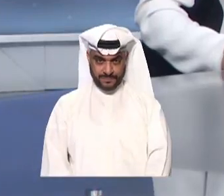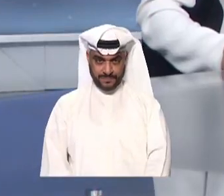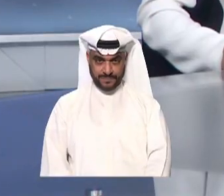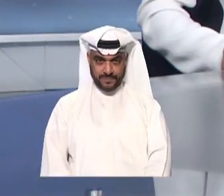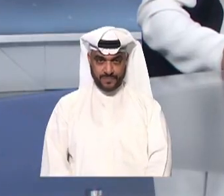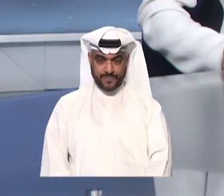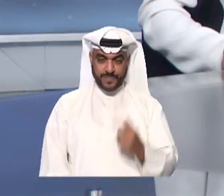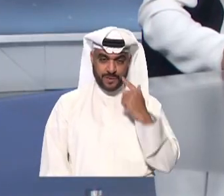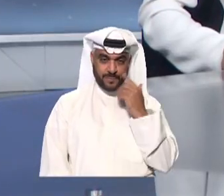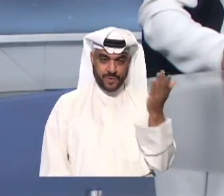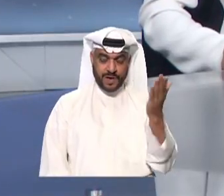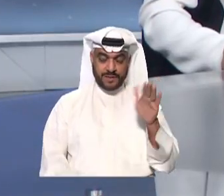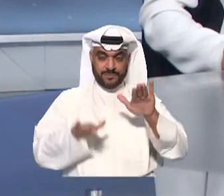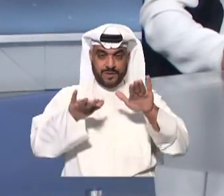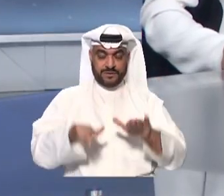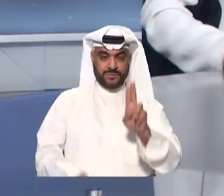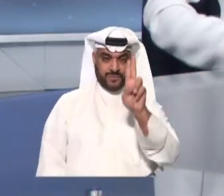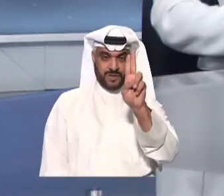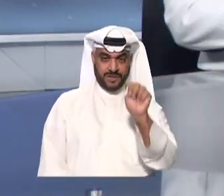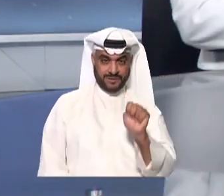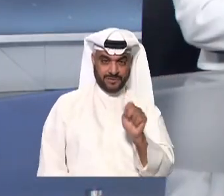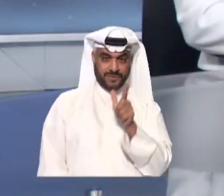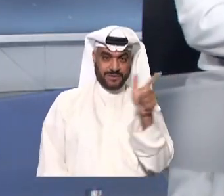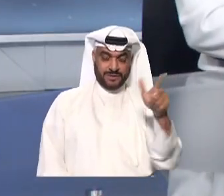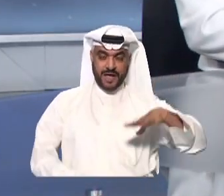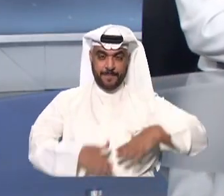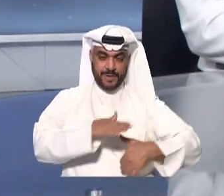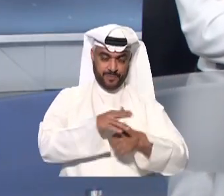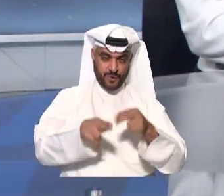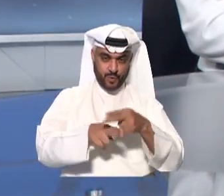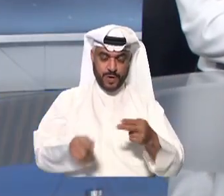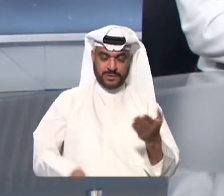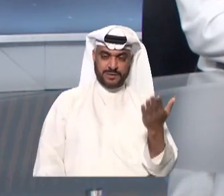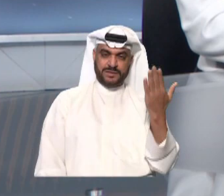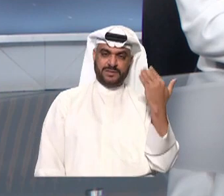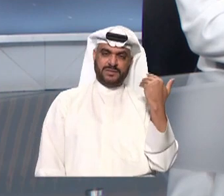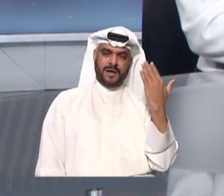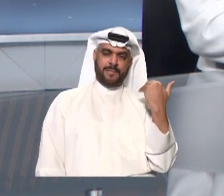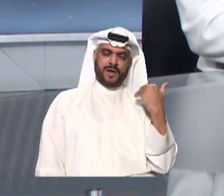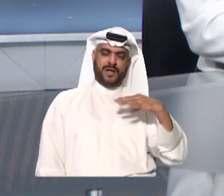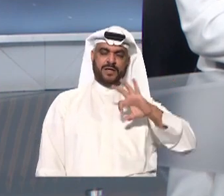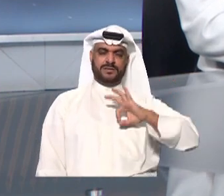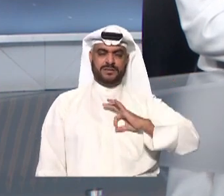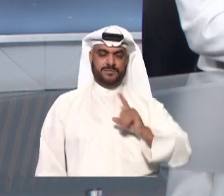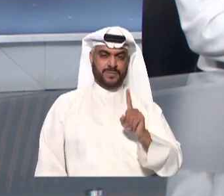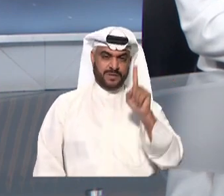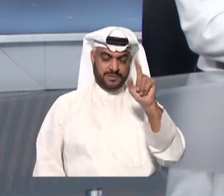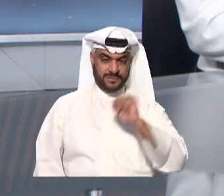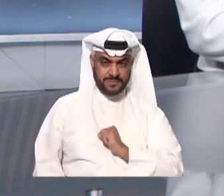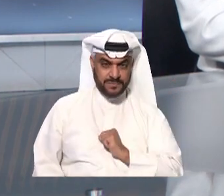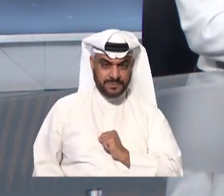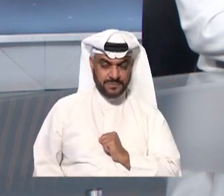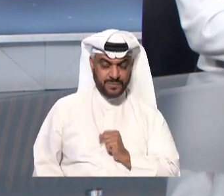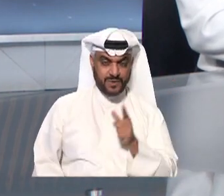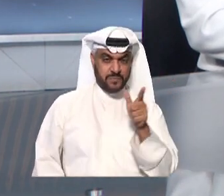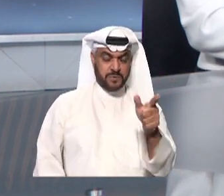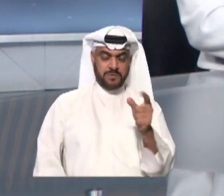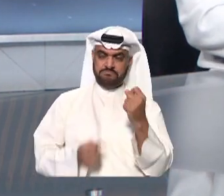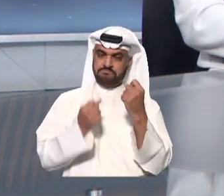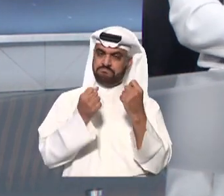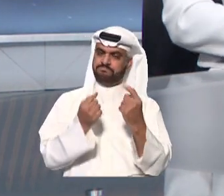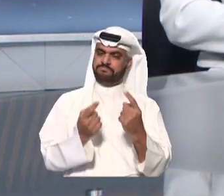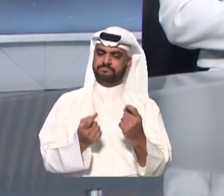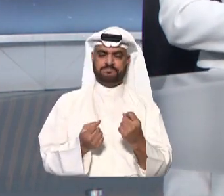جلسة التأبين الأممية لسمو الأمير الراحل الشيخ صباح الأحمد الجابر الصباح طيب الله ثراه جاءت بمثابة